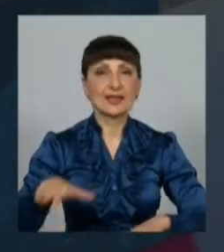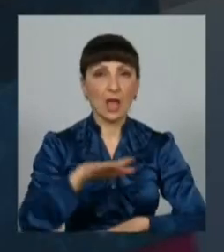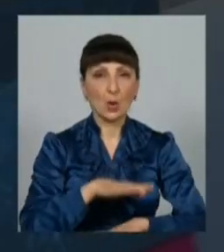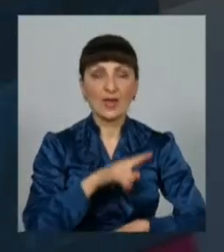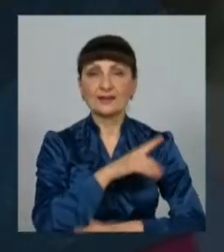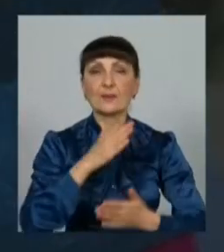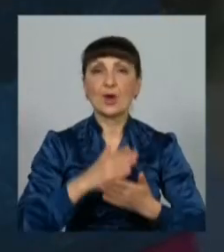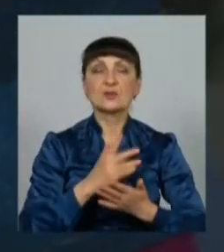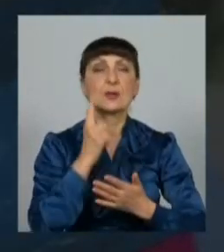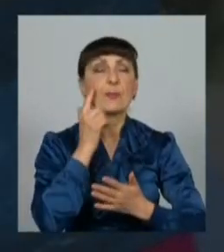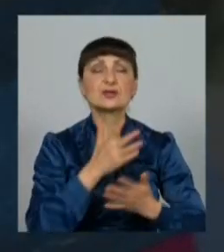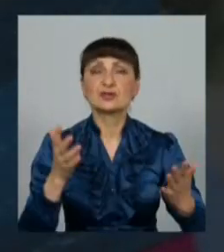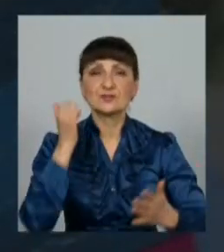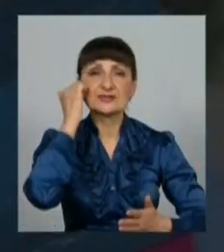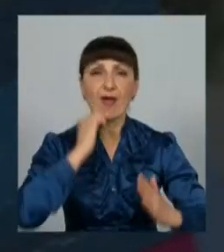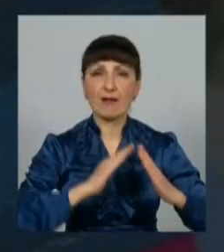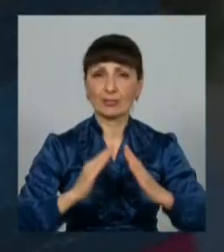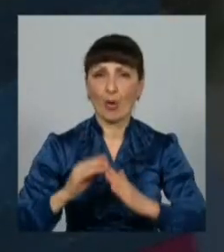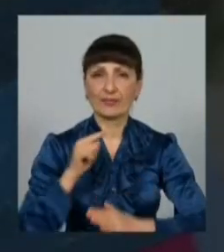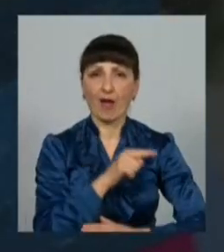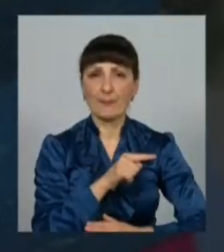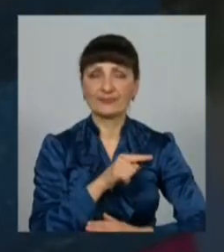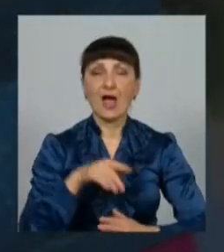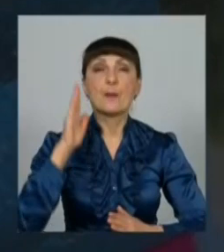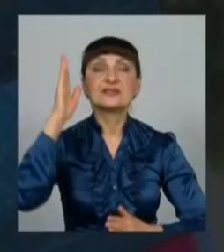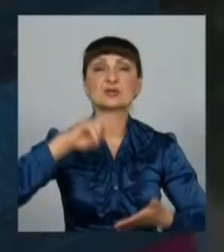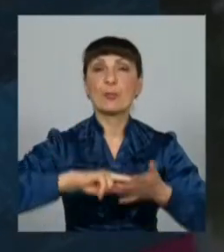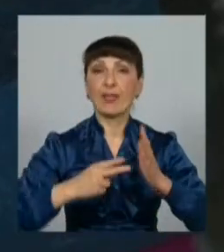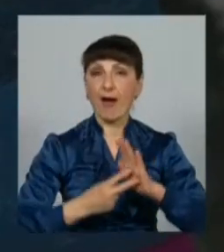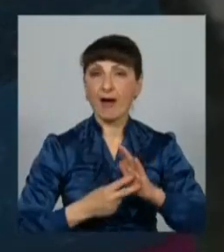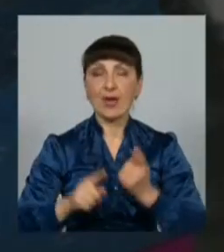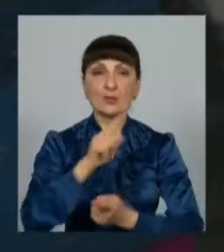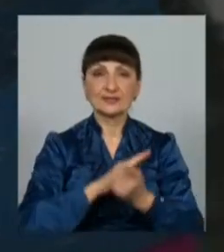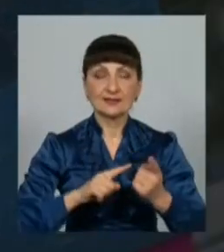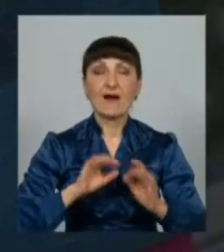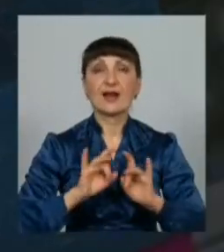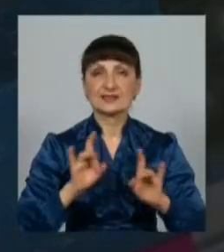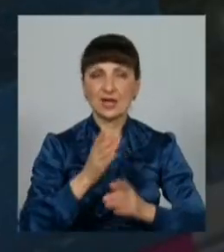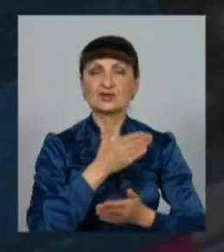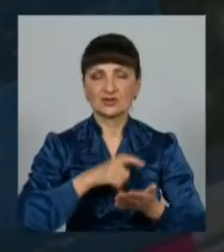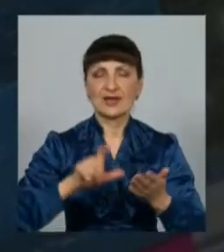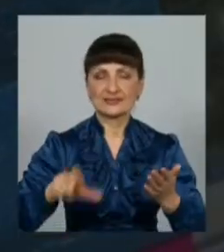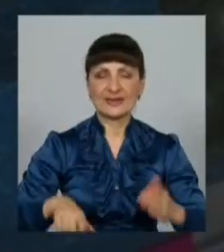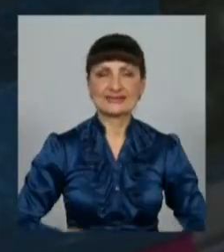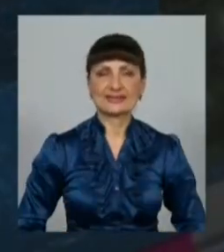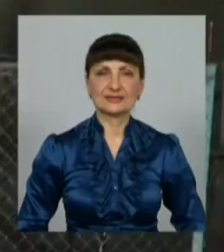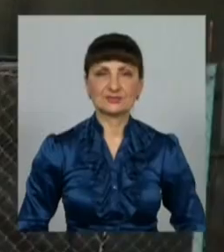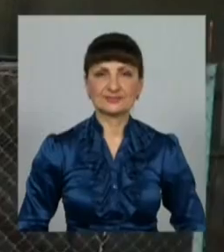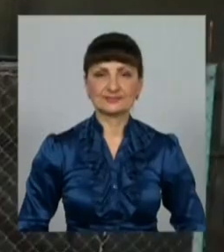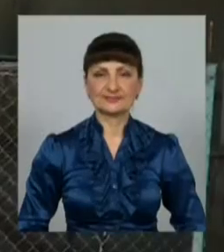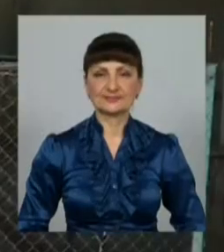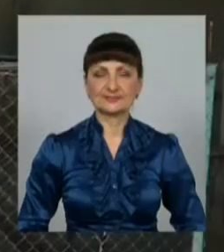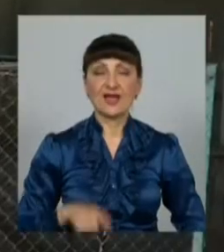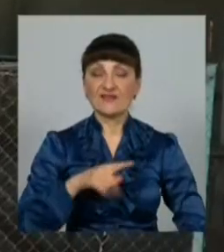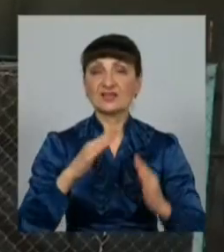где находится большинство ветхих жилых объектов. О предстоящих планах реновации расскажет Айдана Нураш. В